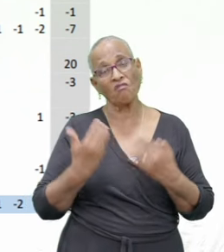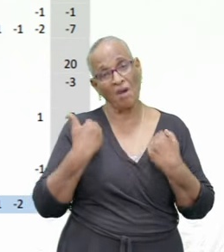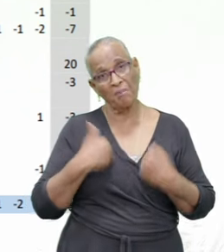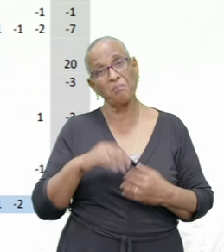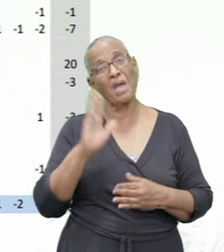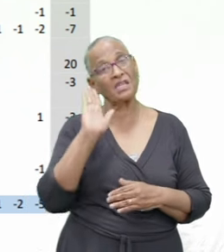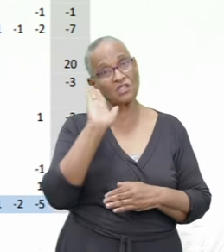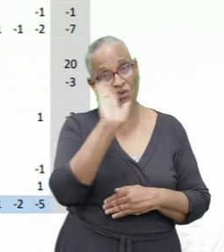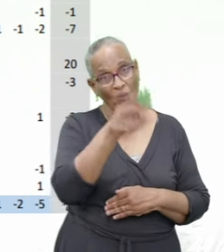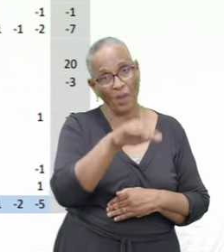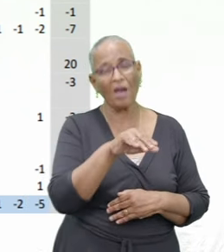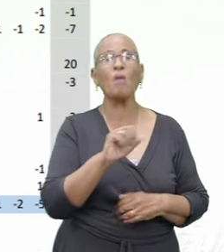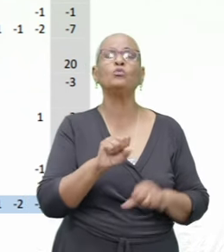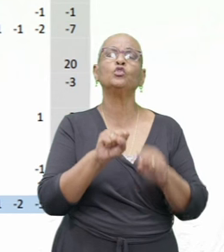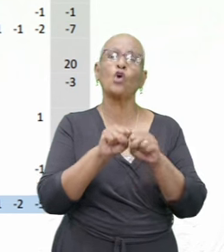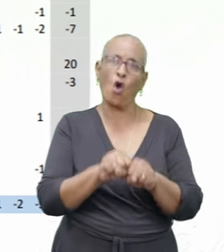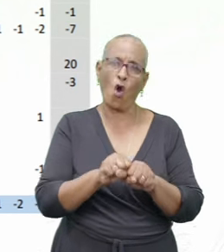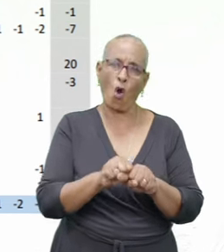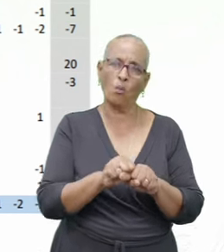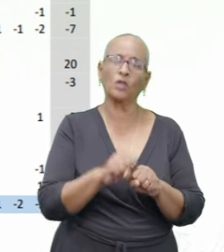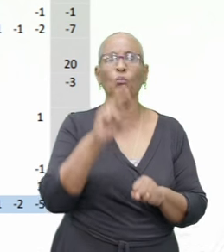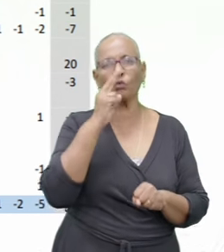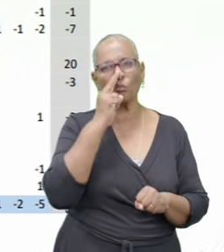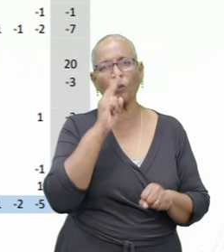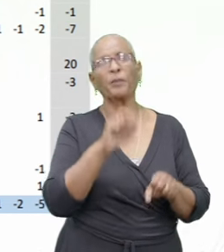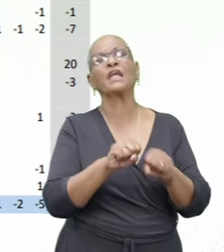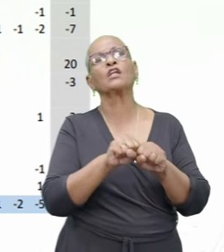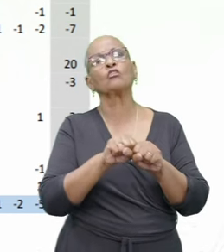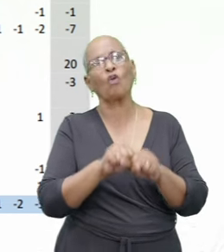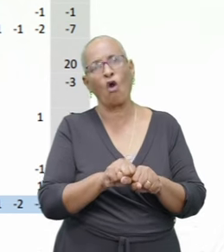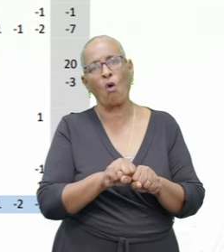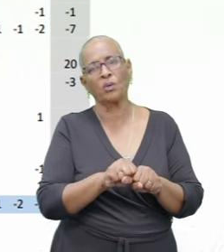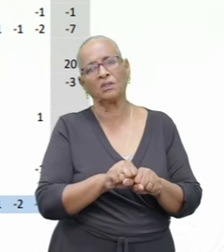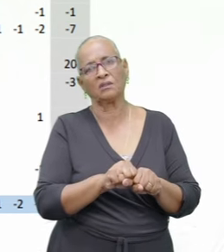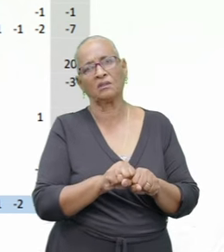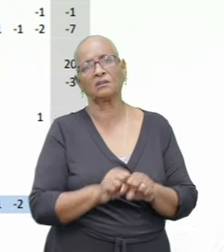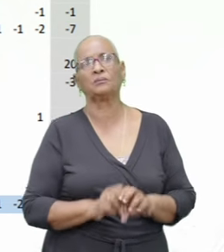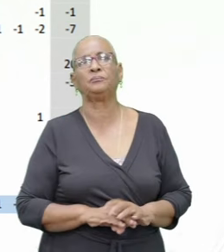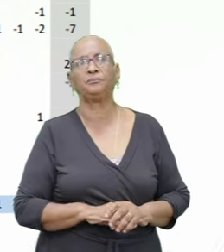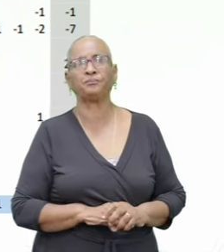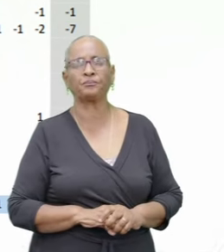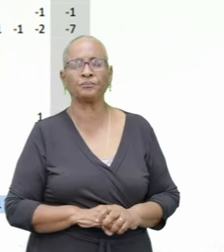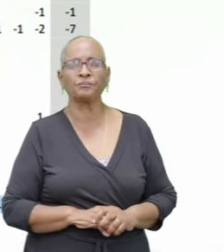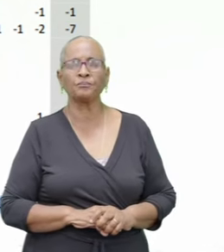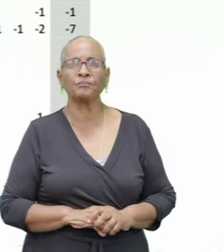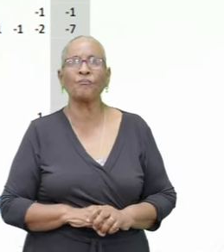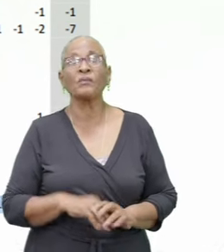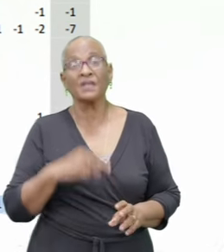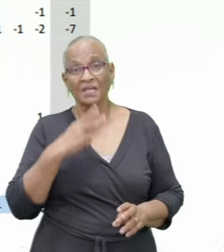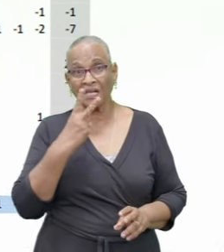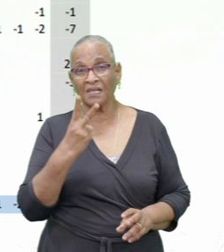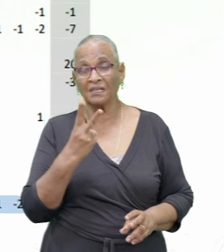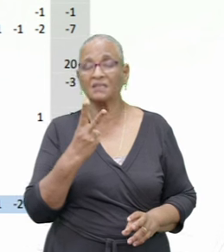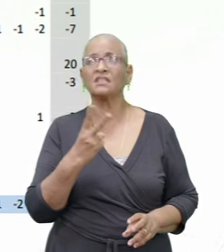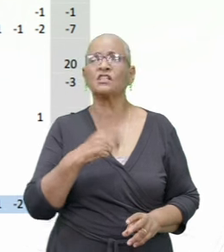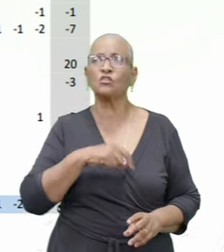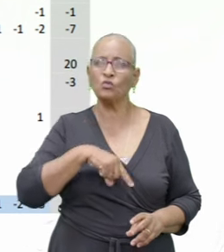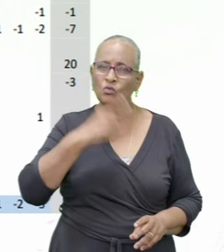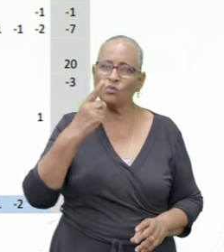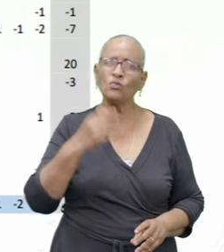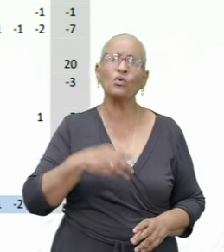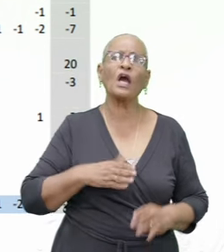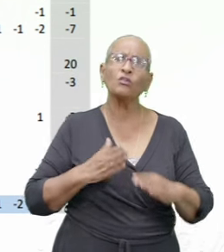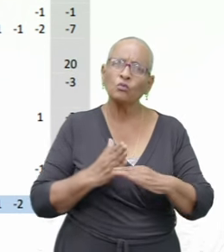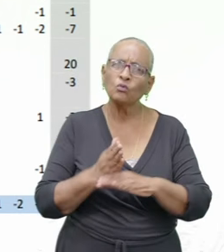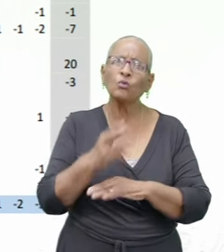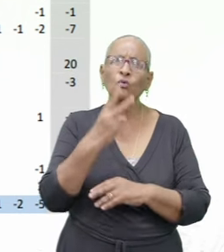moeten beïnvloeden. Dat heb ik gezegd. En nauwlettend, dat bedoelen wij met dat de zaak continu wordt gemonitord. Je moet